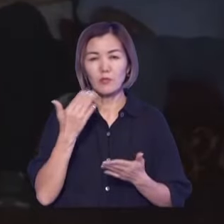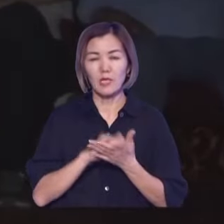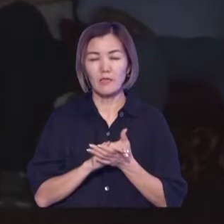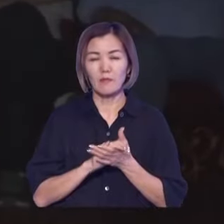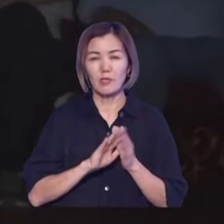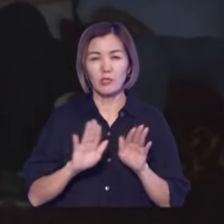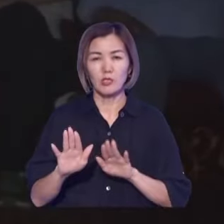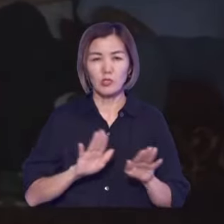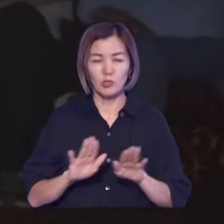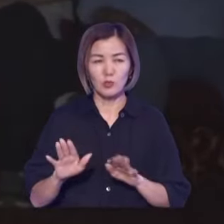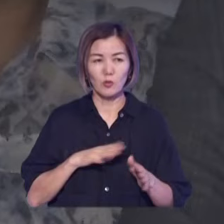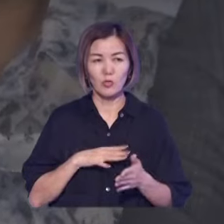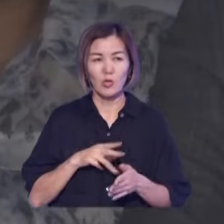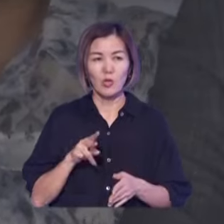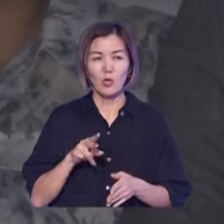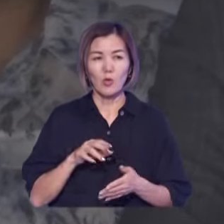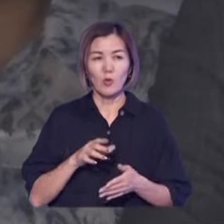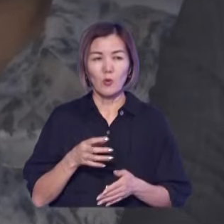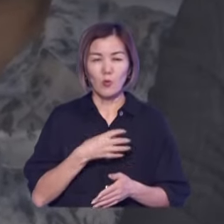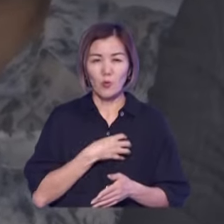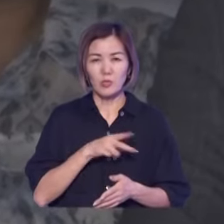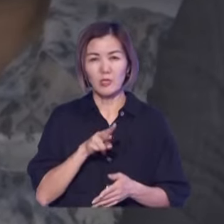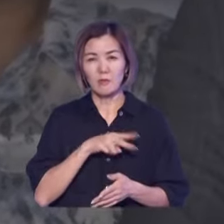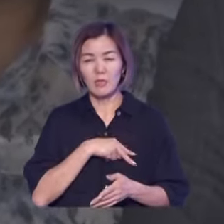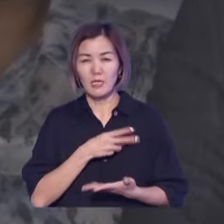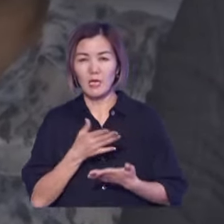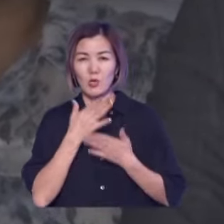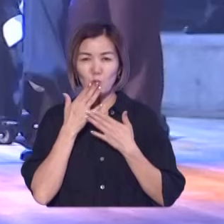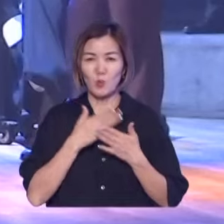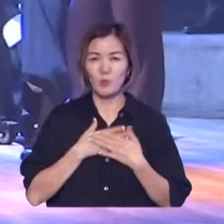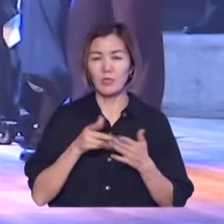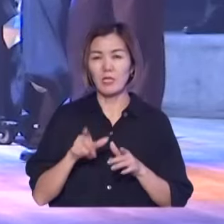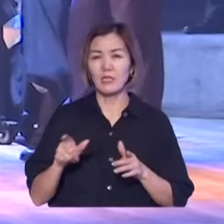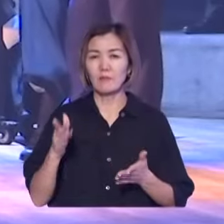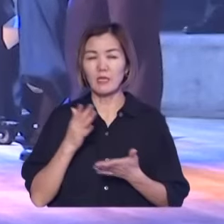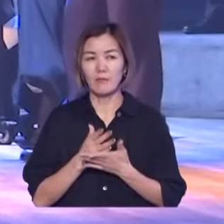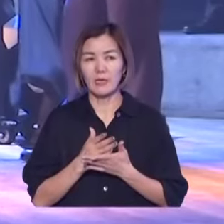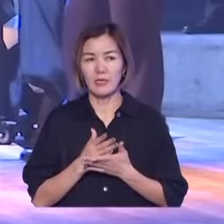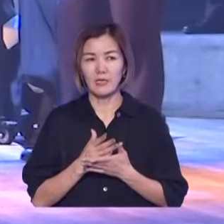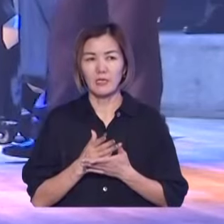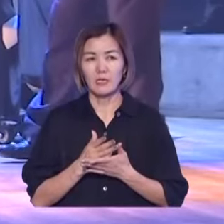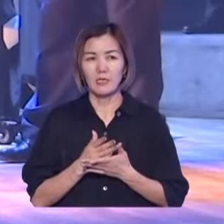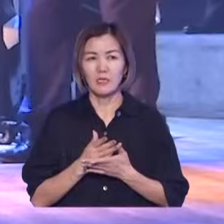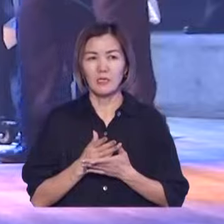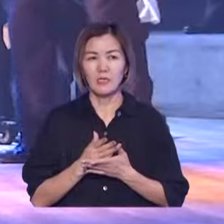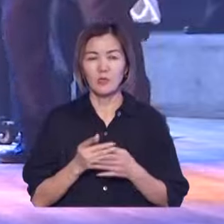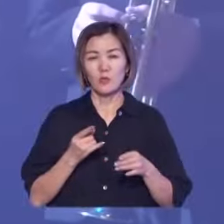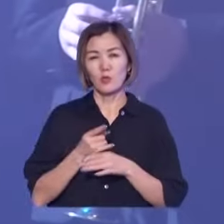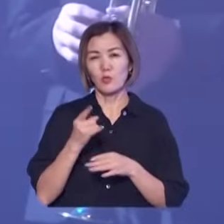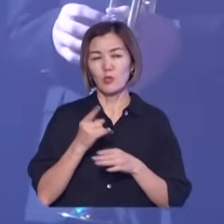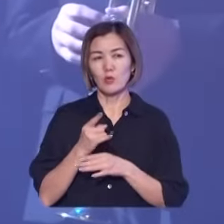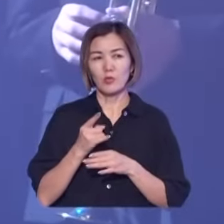Фархат Молдағали. Орденге таласып, медальға деген махаббаты шексіз қауымның сырт көзге қалай жеркенішті болатынын күлдіре отырып